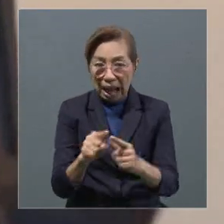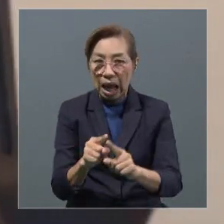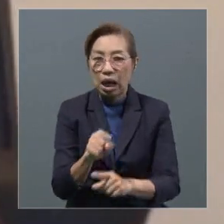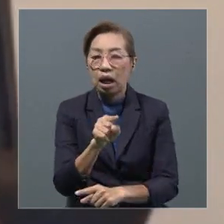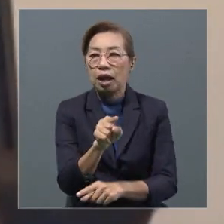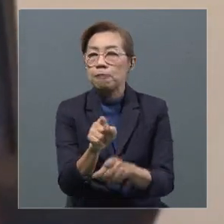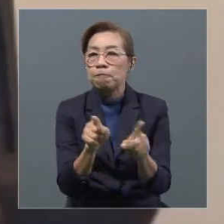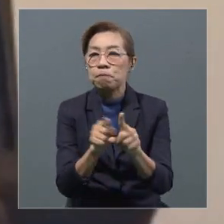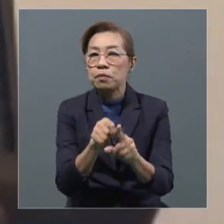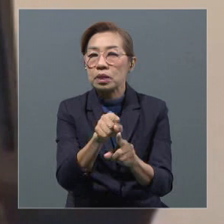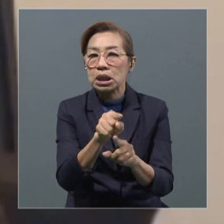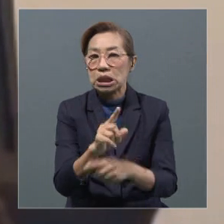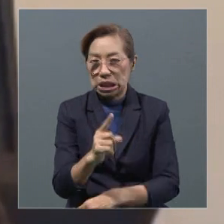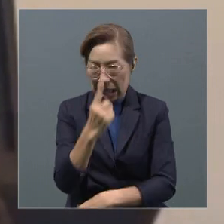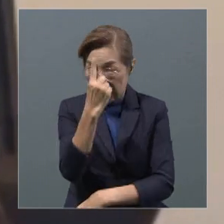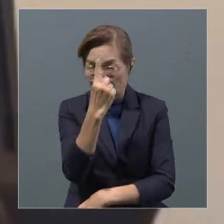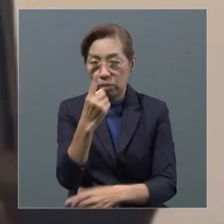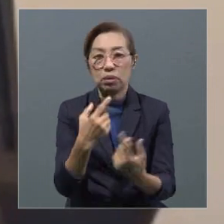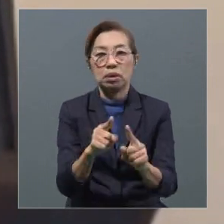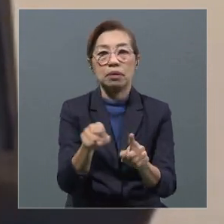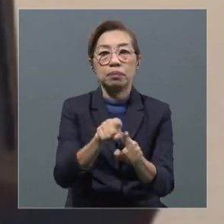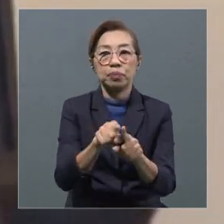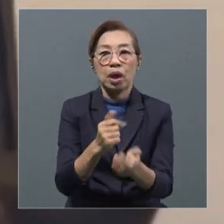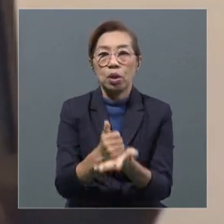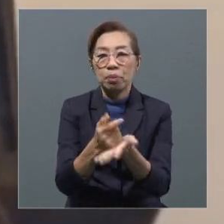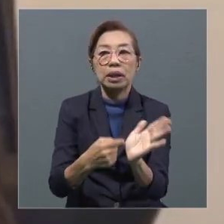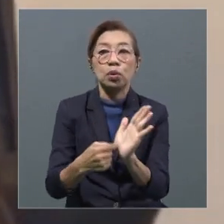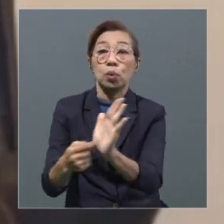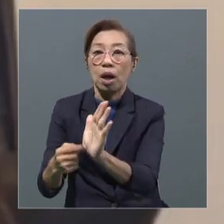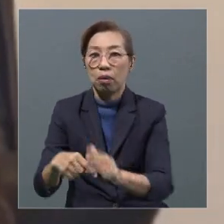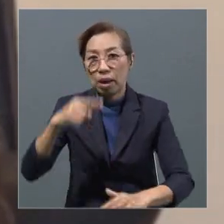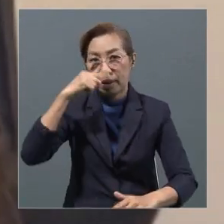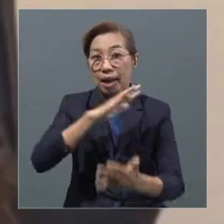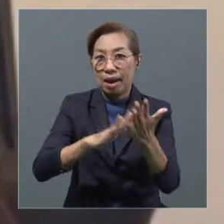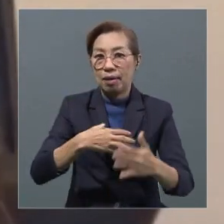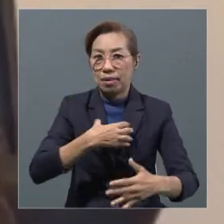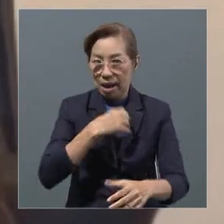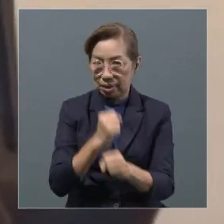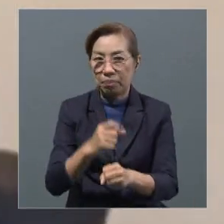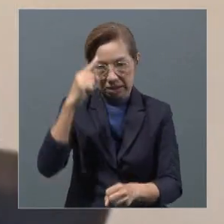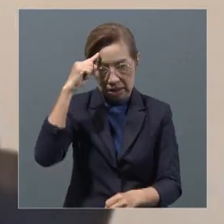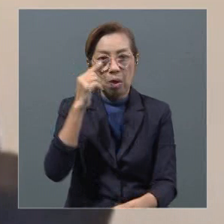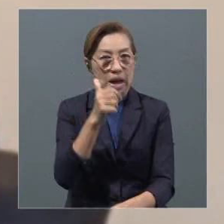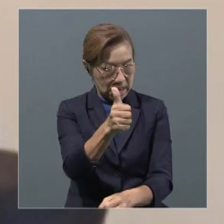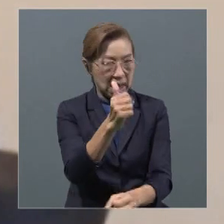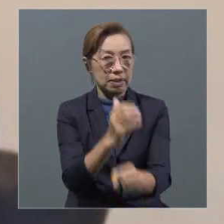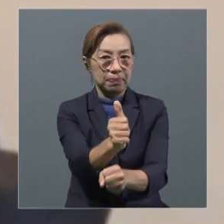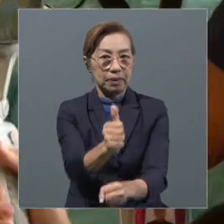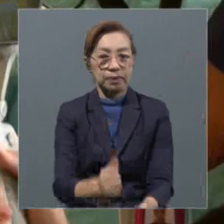งอีเวนต์เท่านั้นเองที่จะโชว์ว่าเราอยากทำเราทำได้ค่ะ